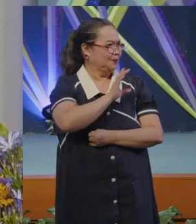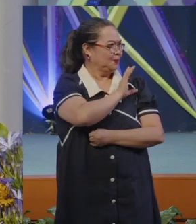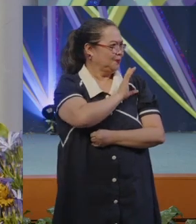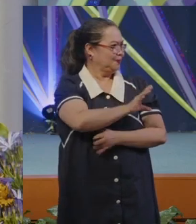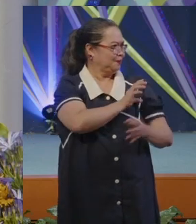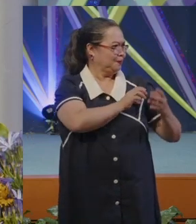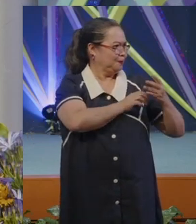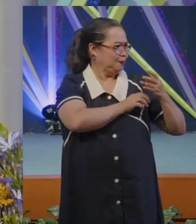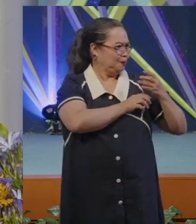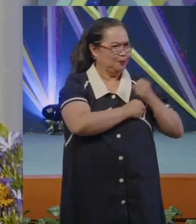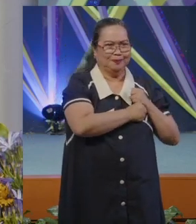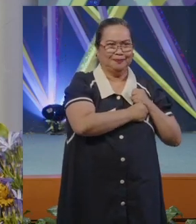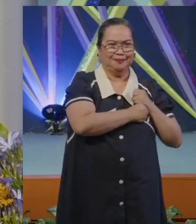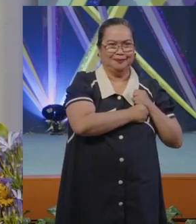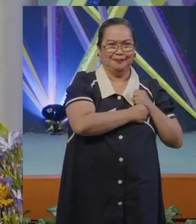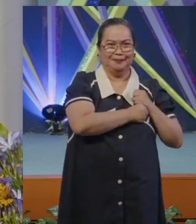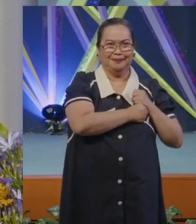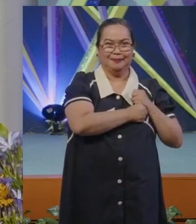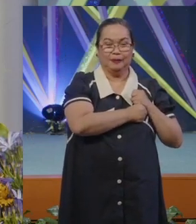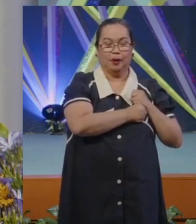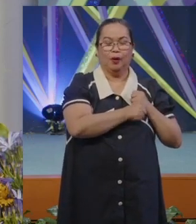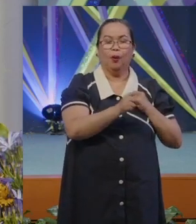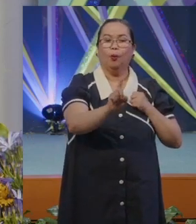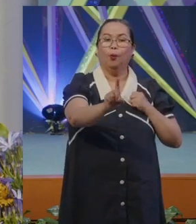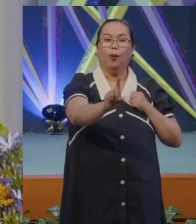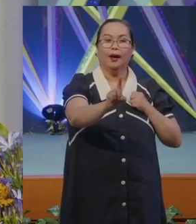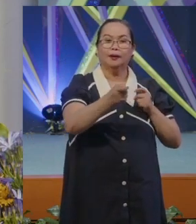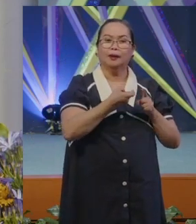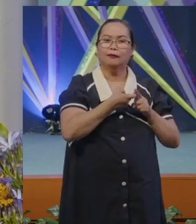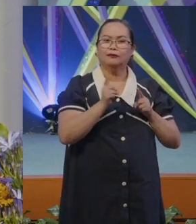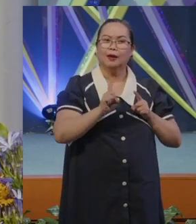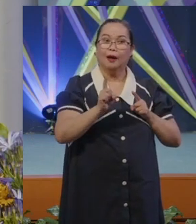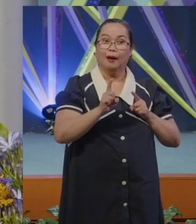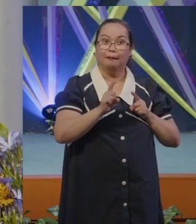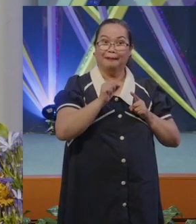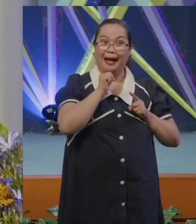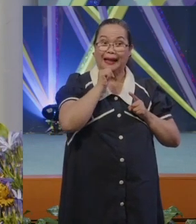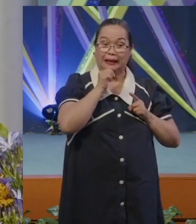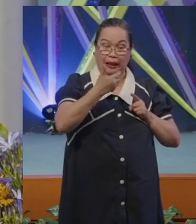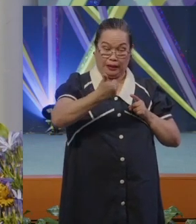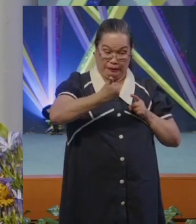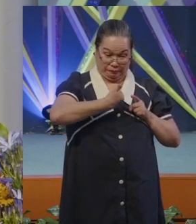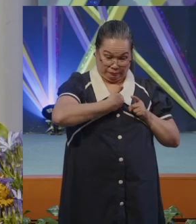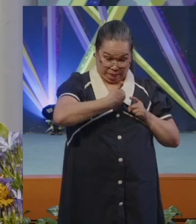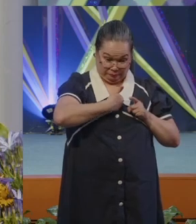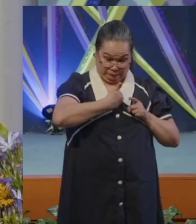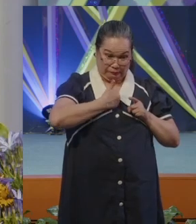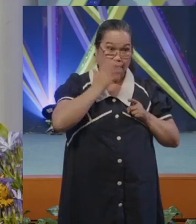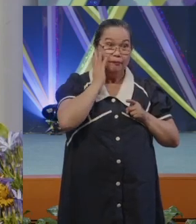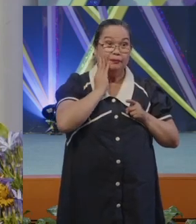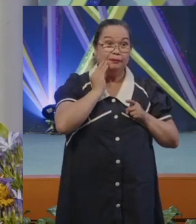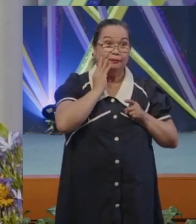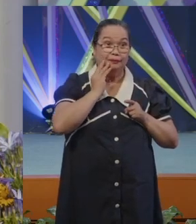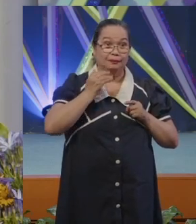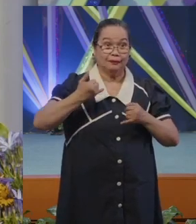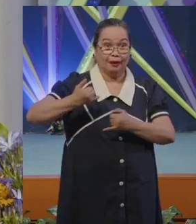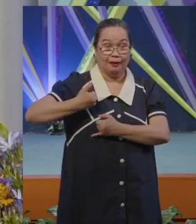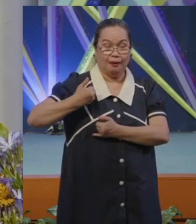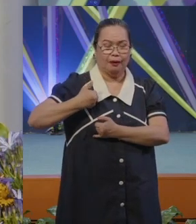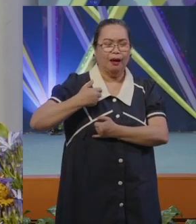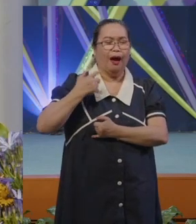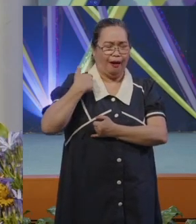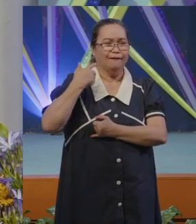confidence? Ang kumpiyansa niya ay nakabase hindi sa sarili niyang experience, pero marami na